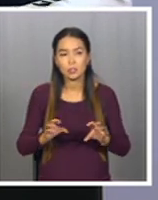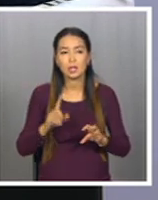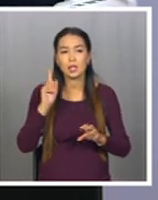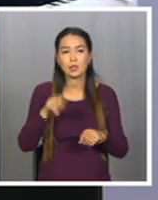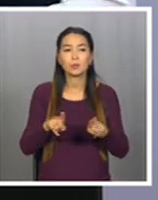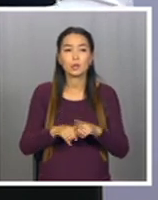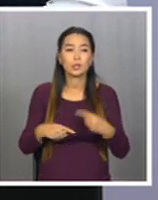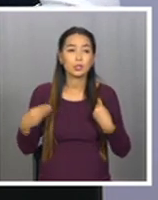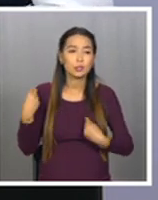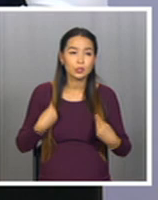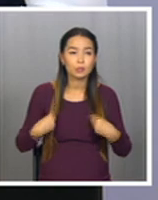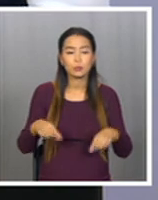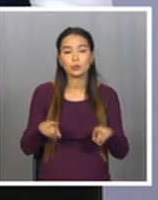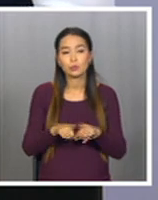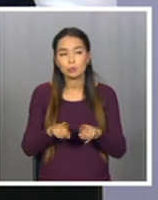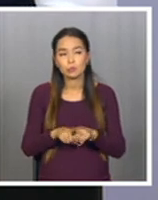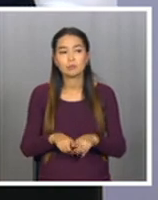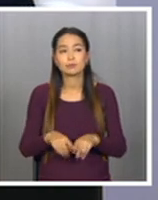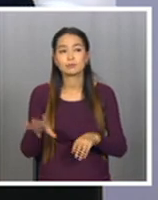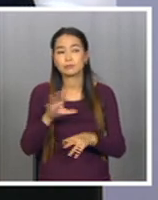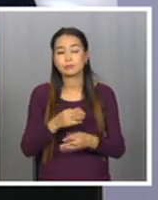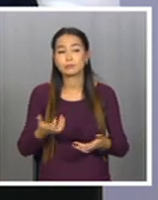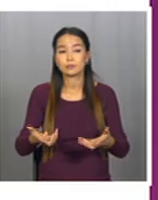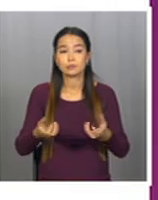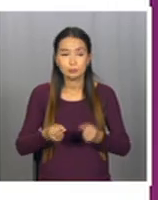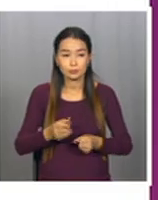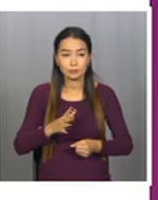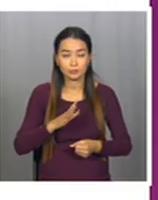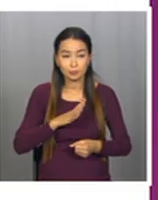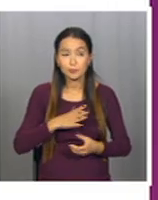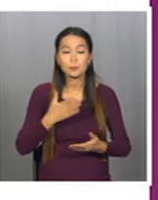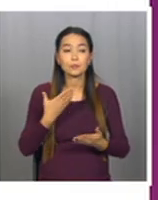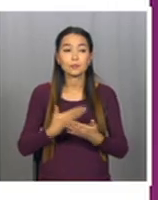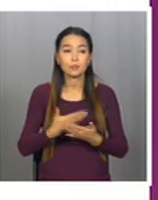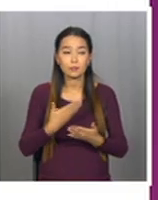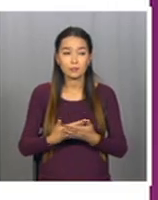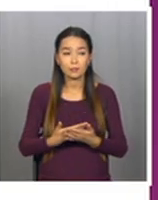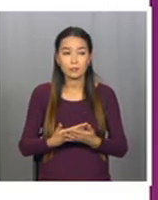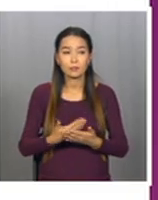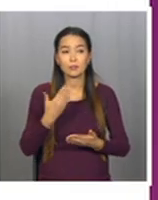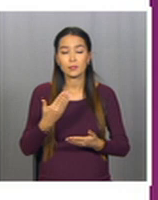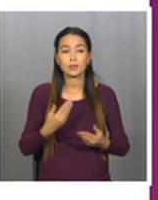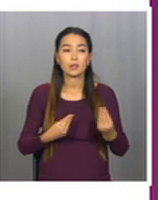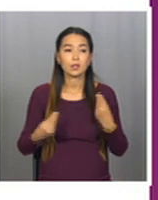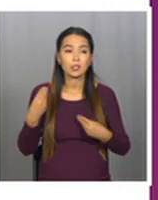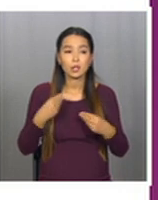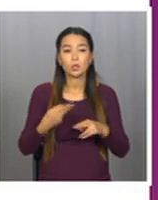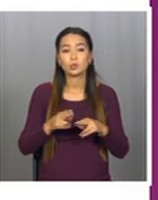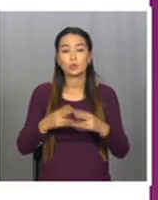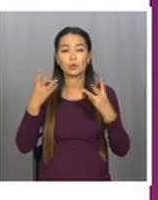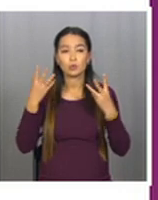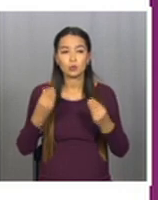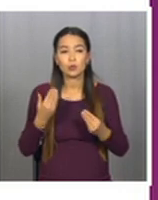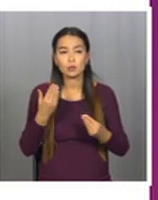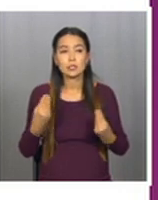киім үлгісін өздеріне қабылдаған болатынды. Мысалы, мынау киім, сол кездегі киім